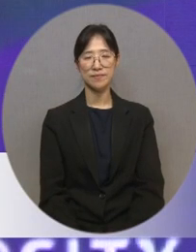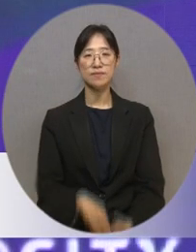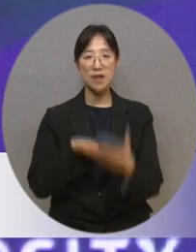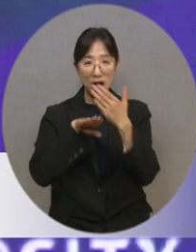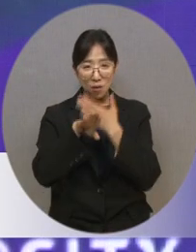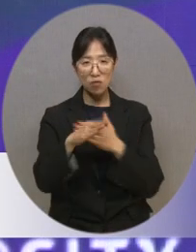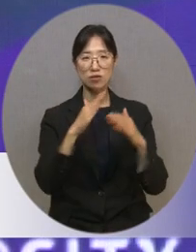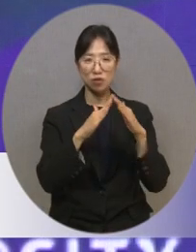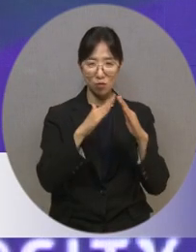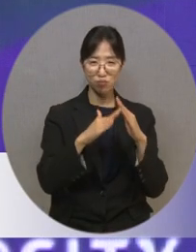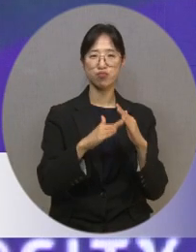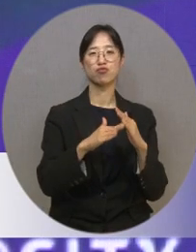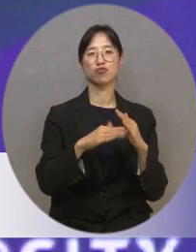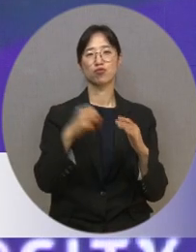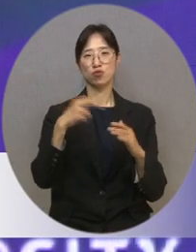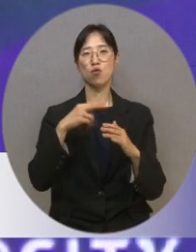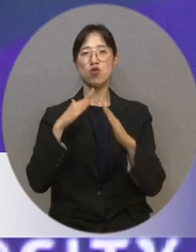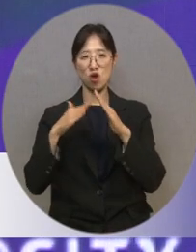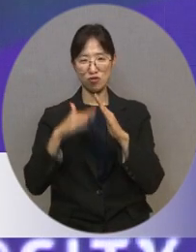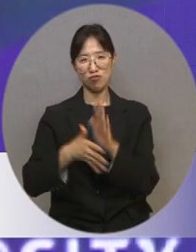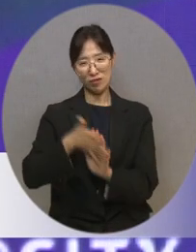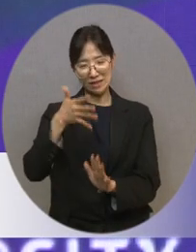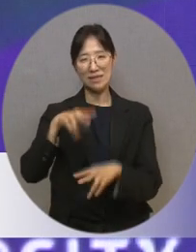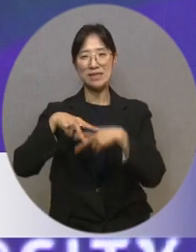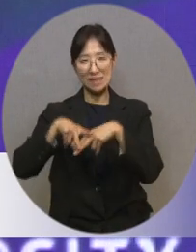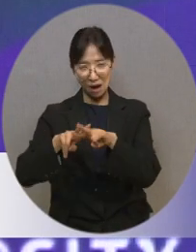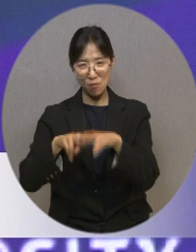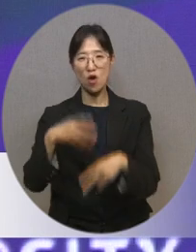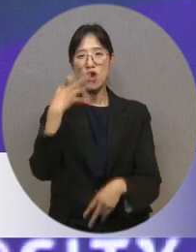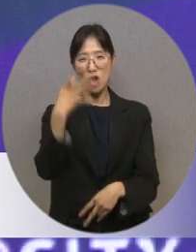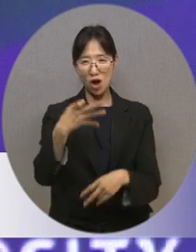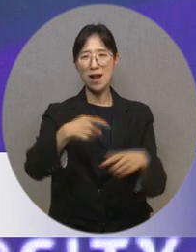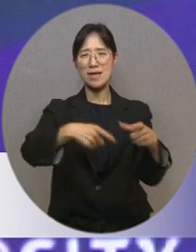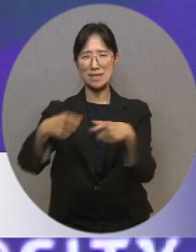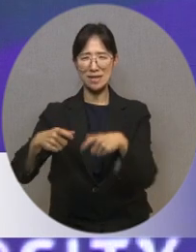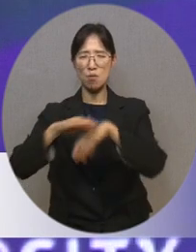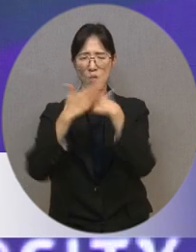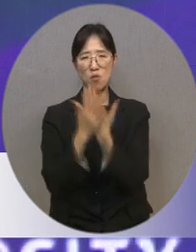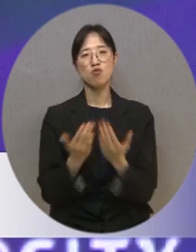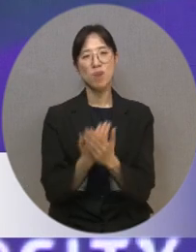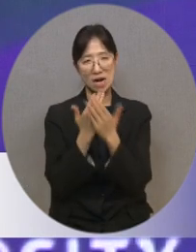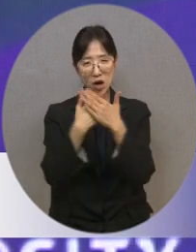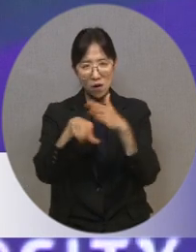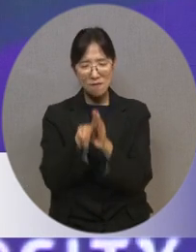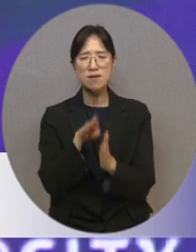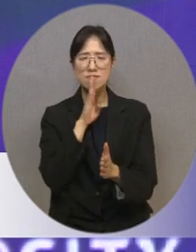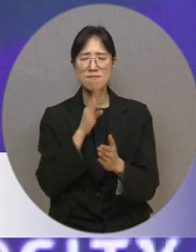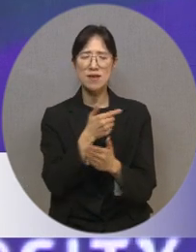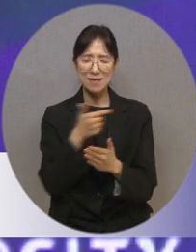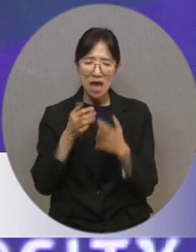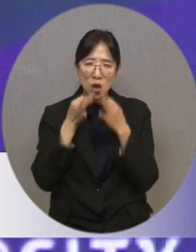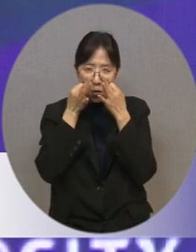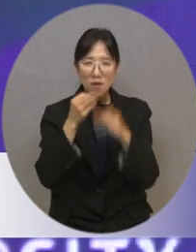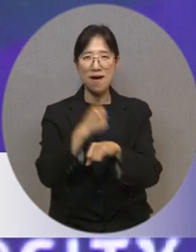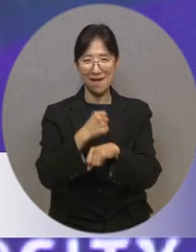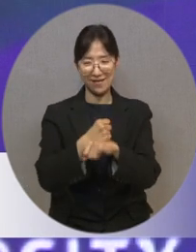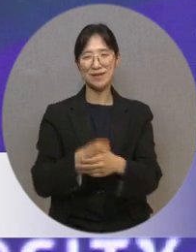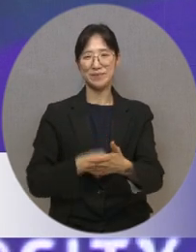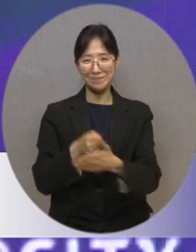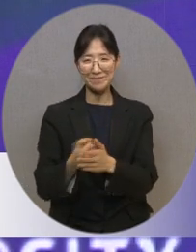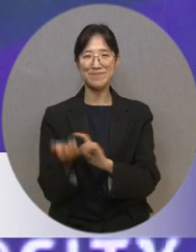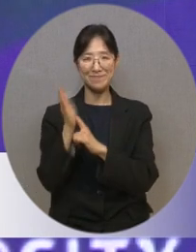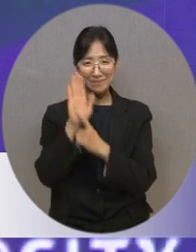전북 특자도 전주시 남원 그리고 14개 시군이 모두 발전할 수 있도록 정말 큰 노력을 하겠다는 말씀을